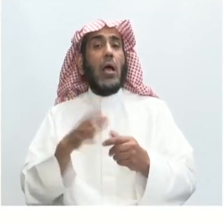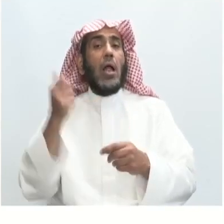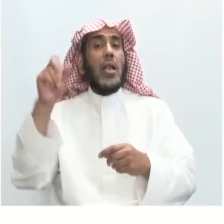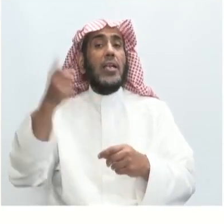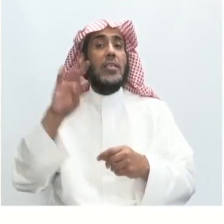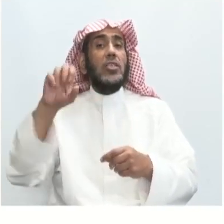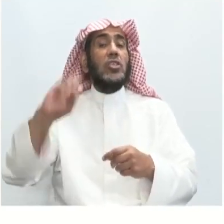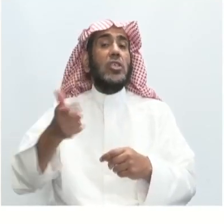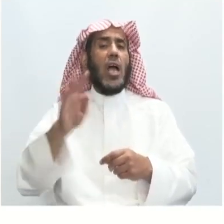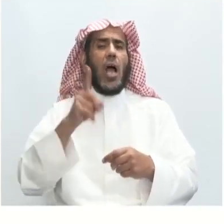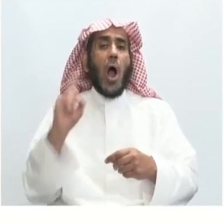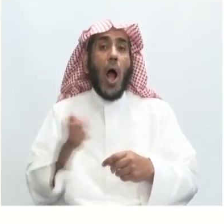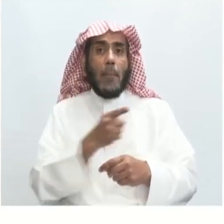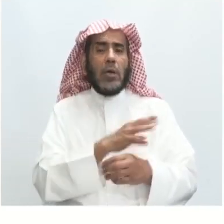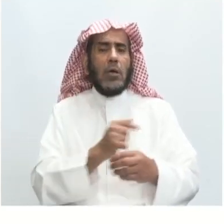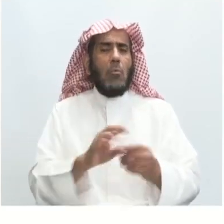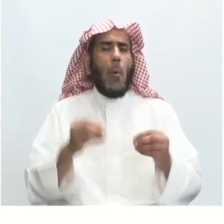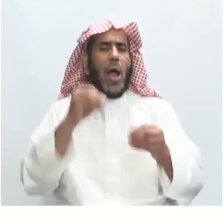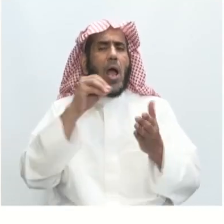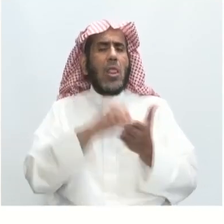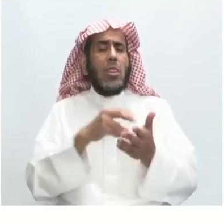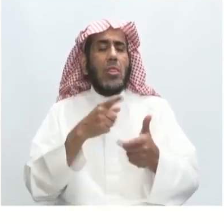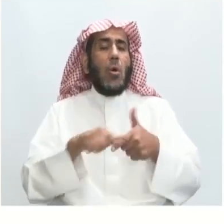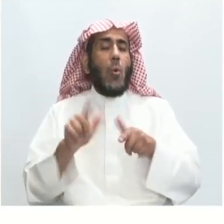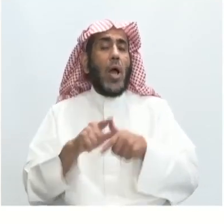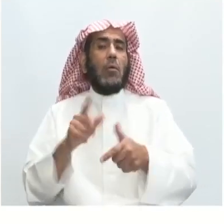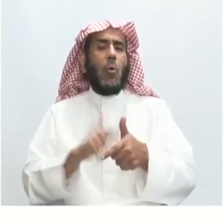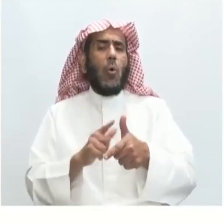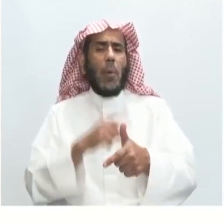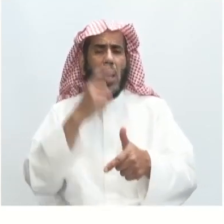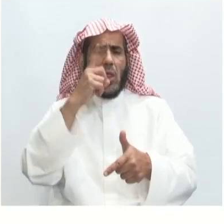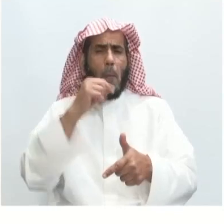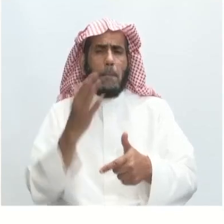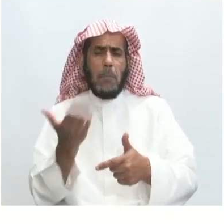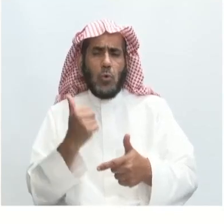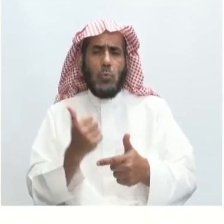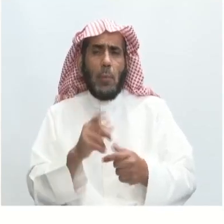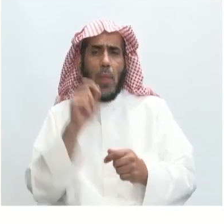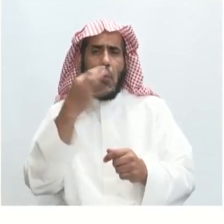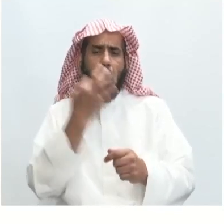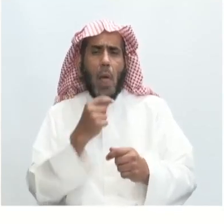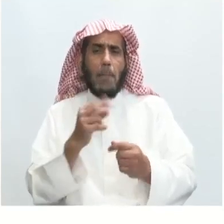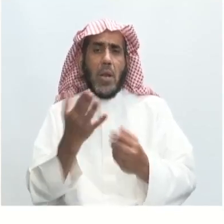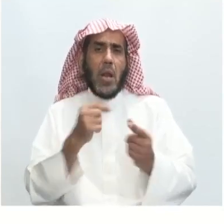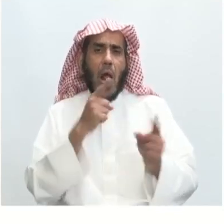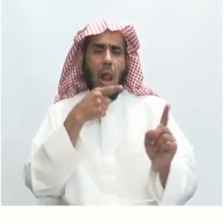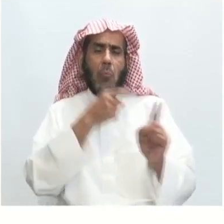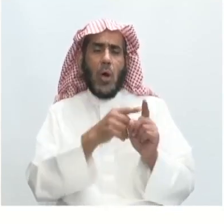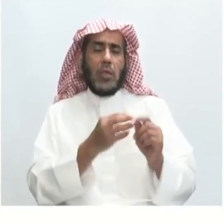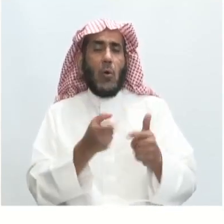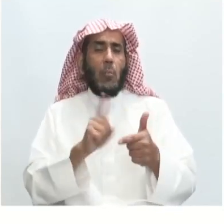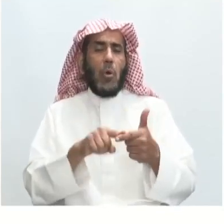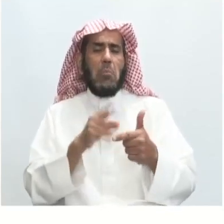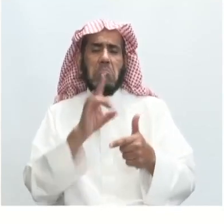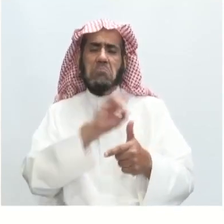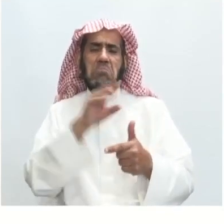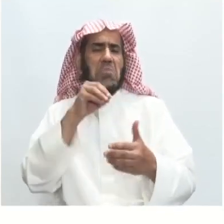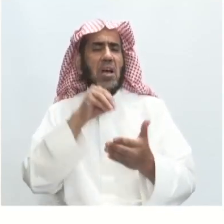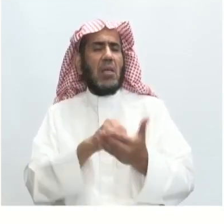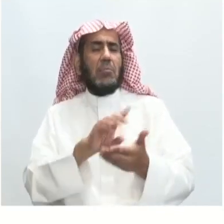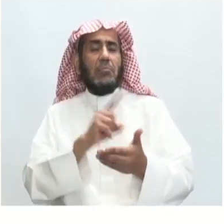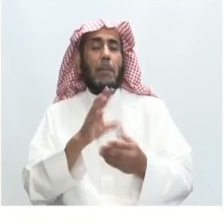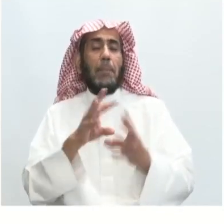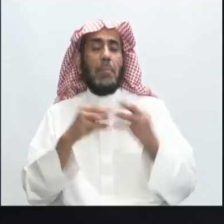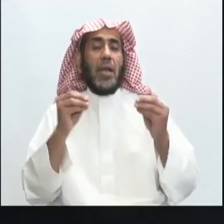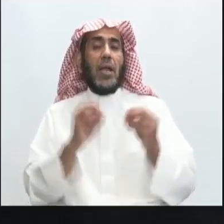فمنه ما يتضمن مطلوبا يطلبه المتكلم من المخاطب ومنه ما لا يتضمن شيئا من ذلك